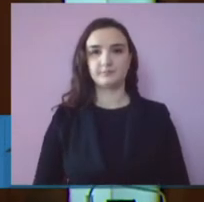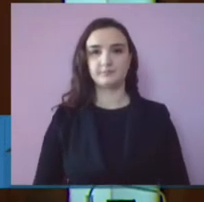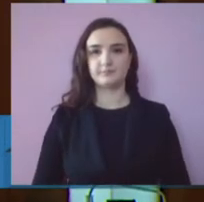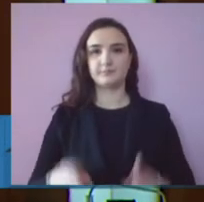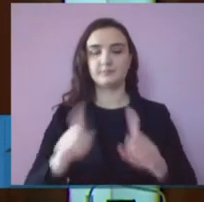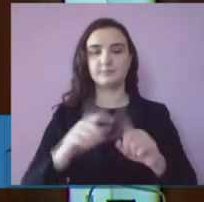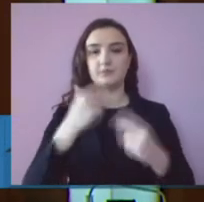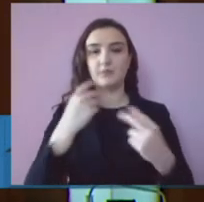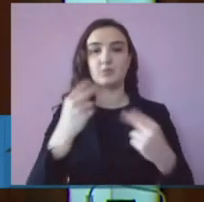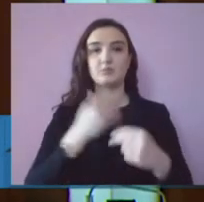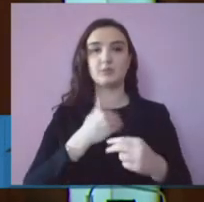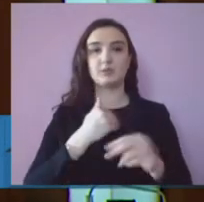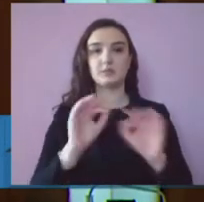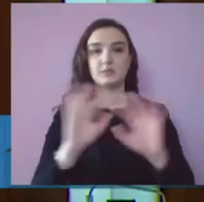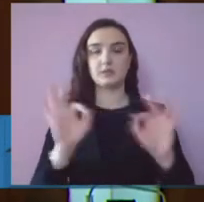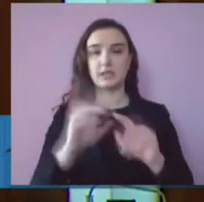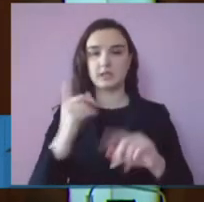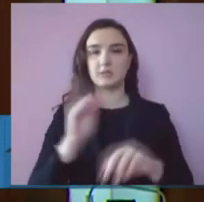ფაქტი, რომელიც